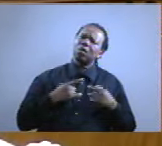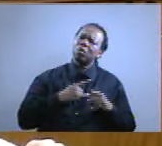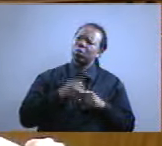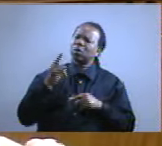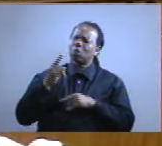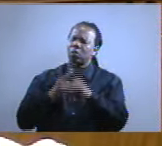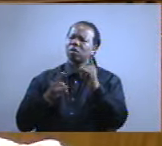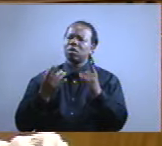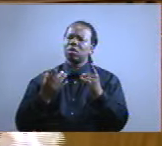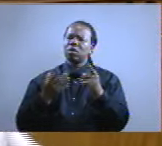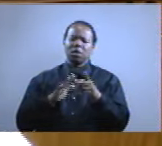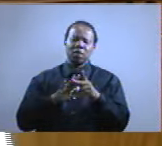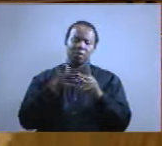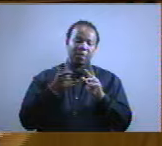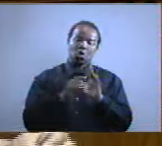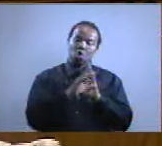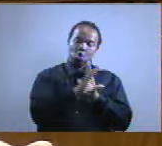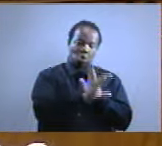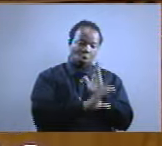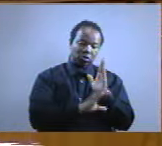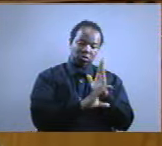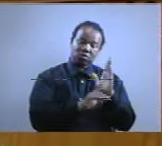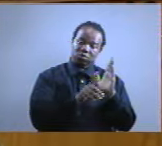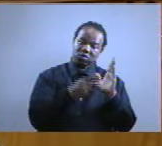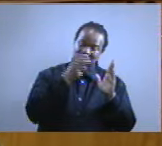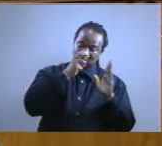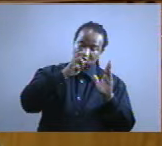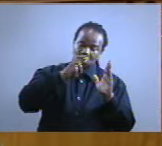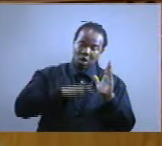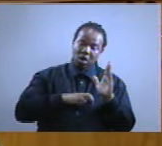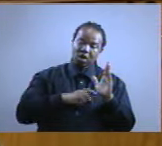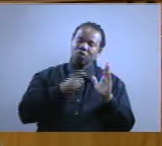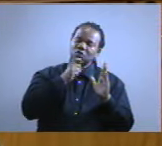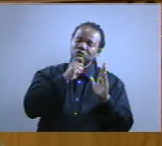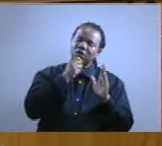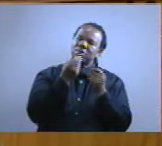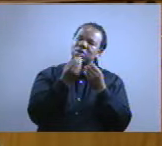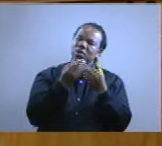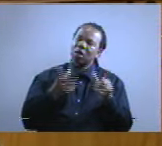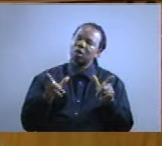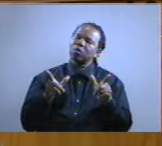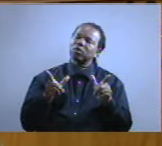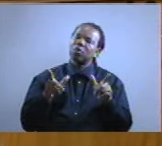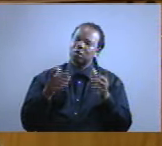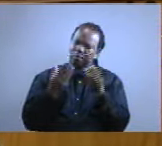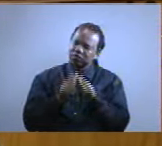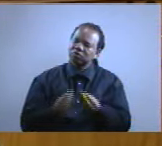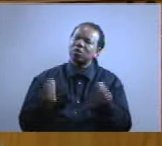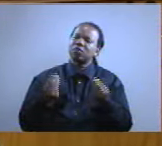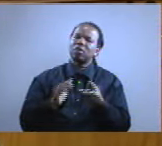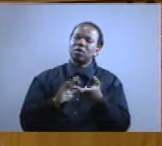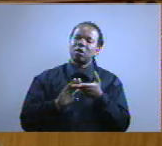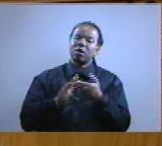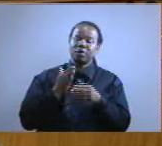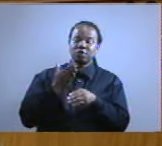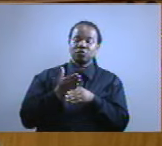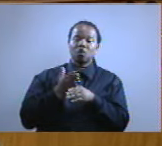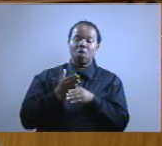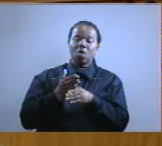vereiste van veeltaligheid word aangespreek en werkskepping in 'n voorheen verwaarloosde